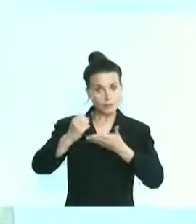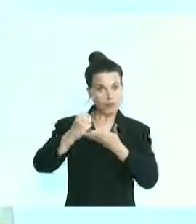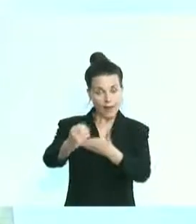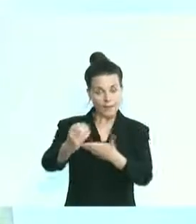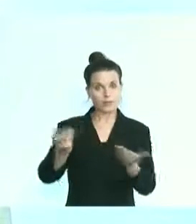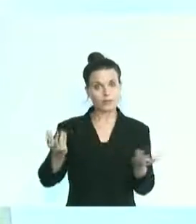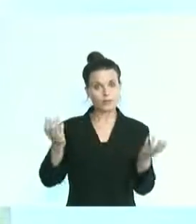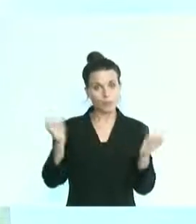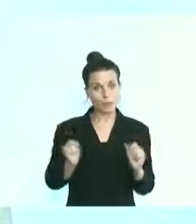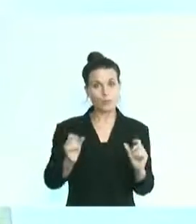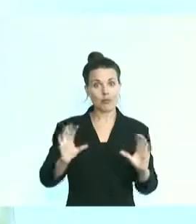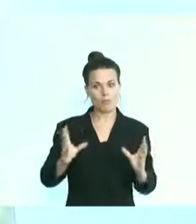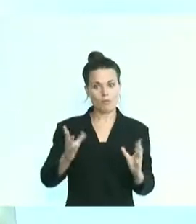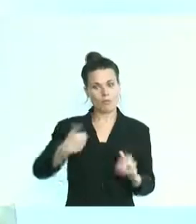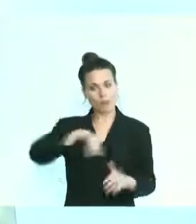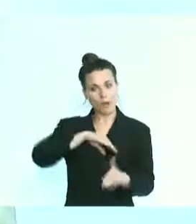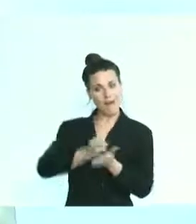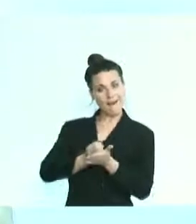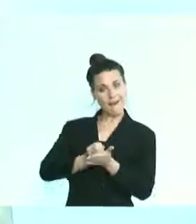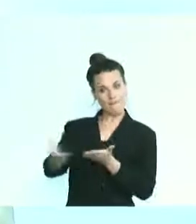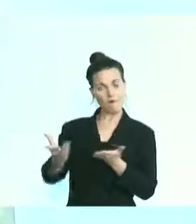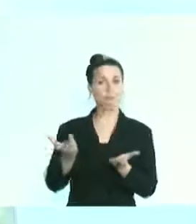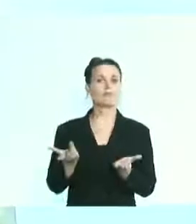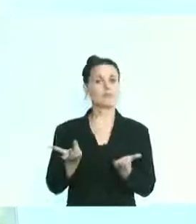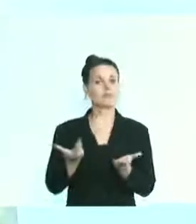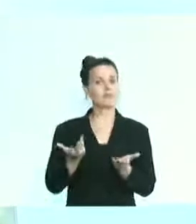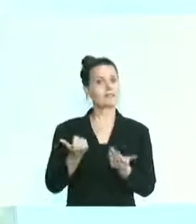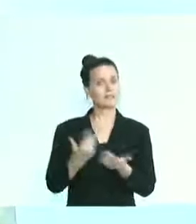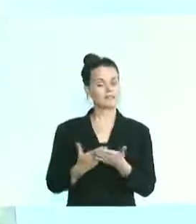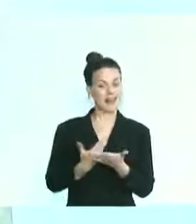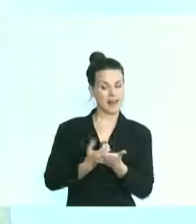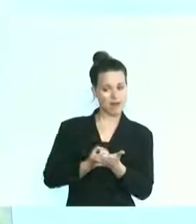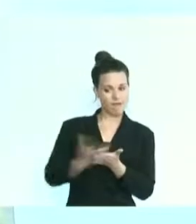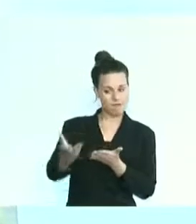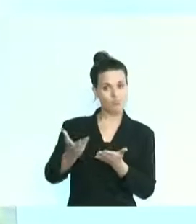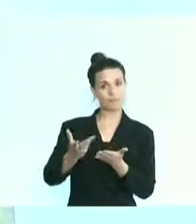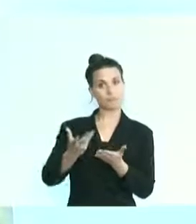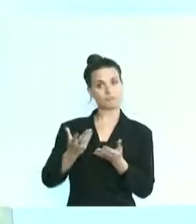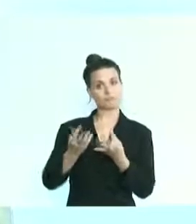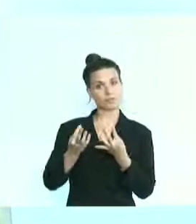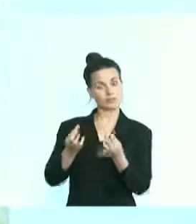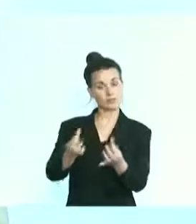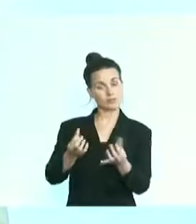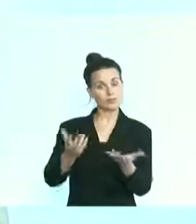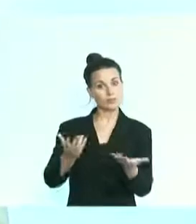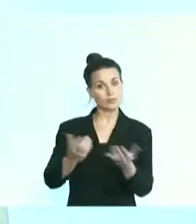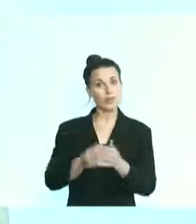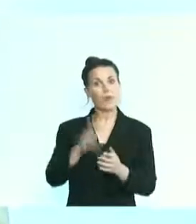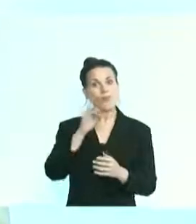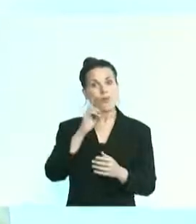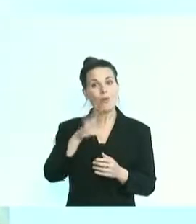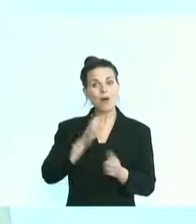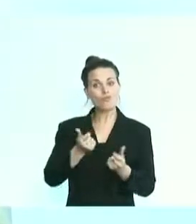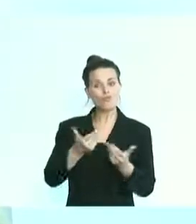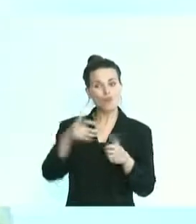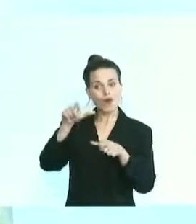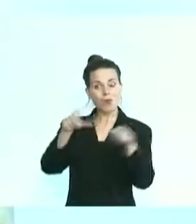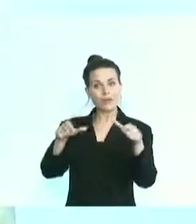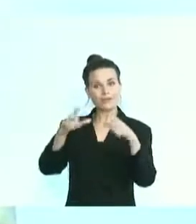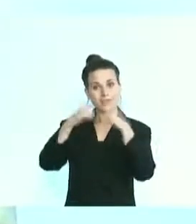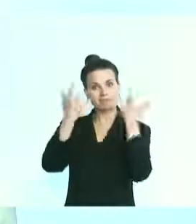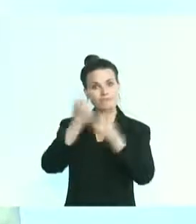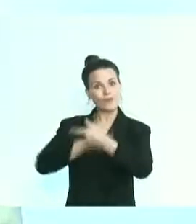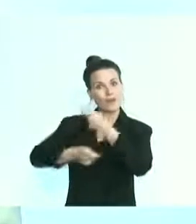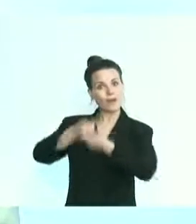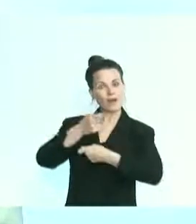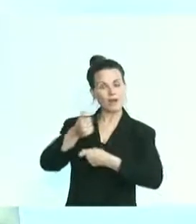faut juste les informer. Donc c'est vraiment de l'information, de la sensibilisation parce que certains commerçants nous disaient que en fait